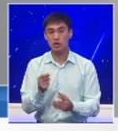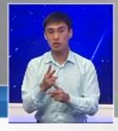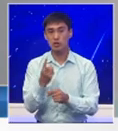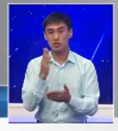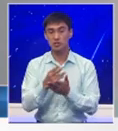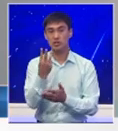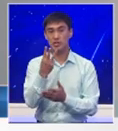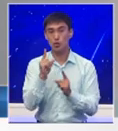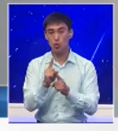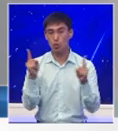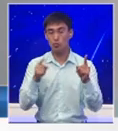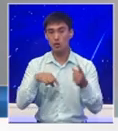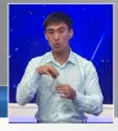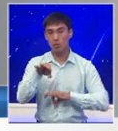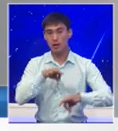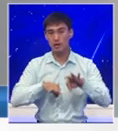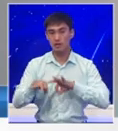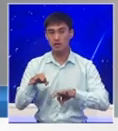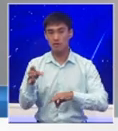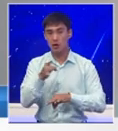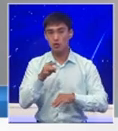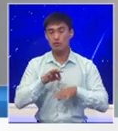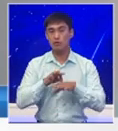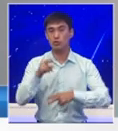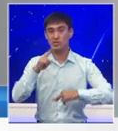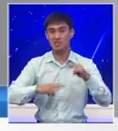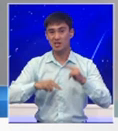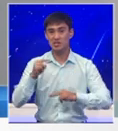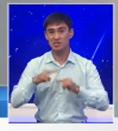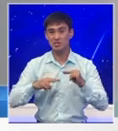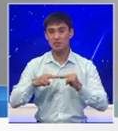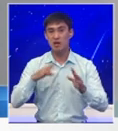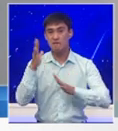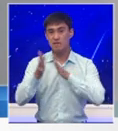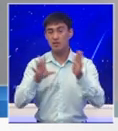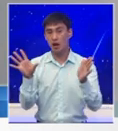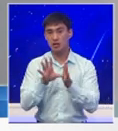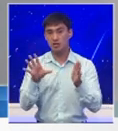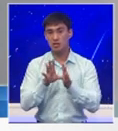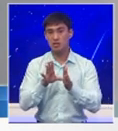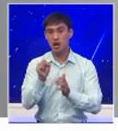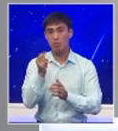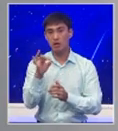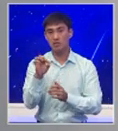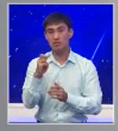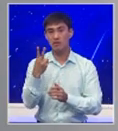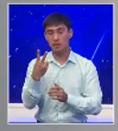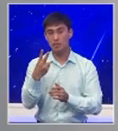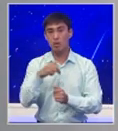проекты. Как вам известно, в районе ведется строительство ветроэлектростанции Абай-2 мощностью 50